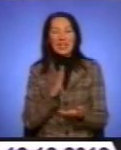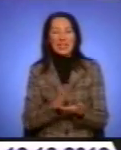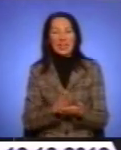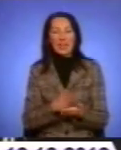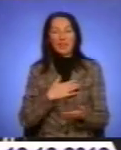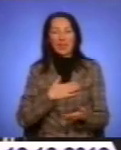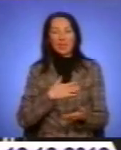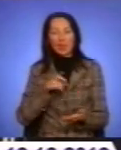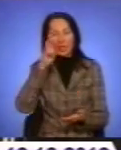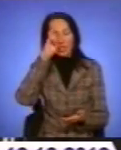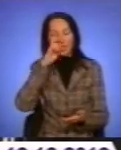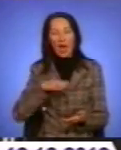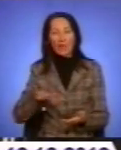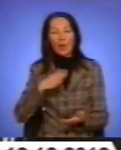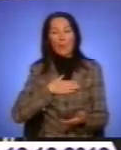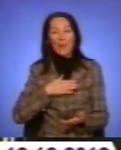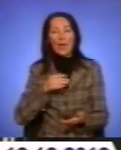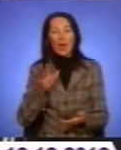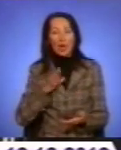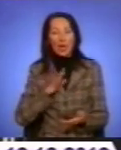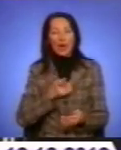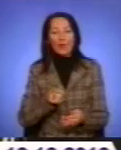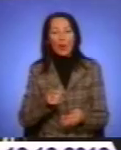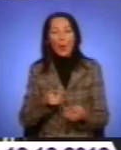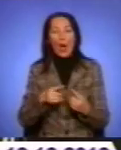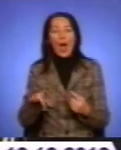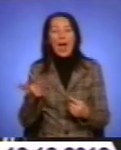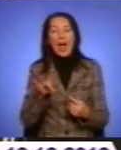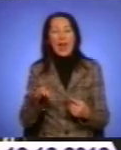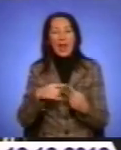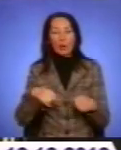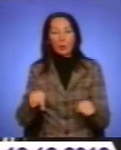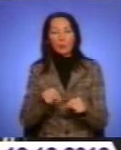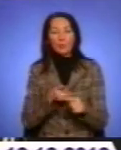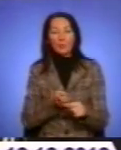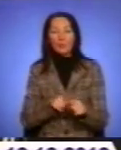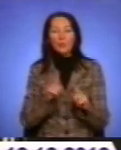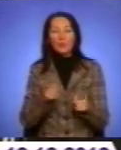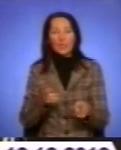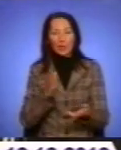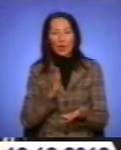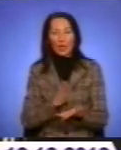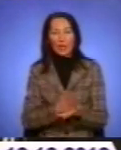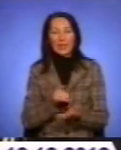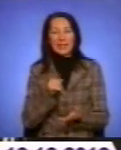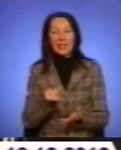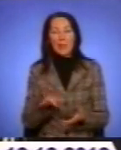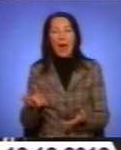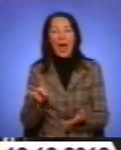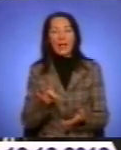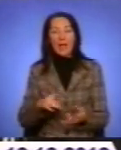наших державах. Ми приїхали в той регіон, який дійсно є тим